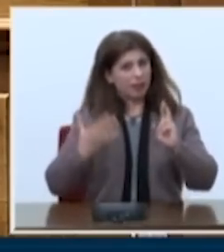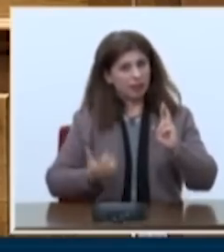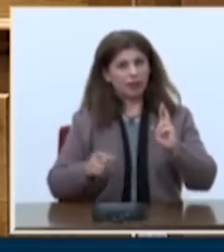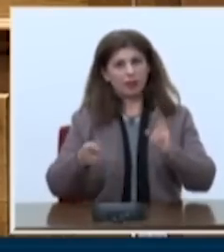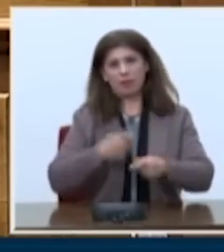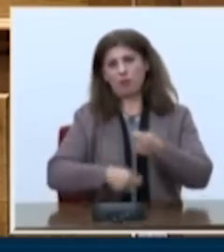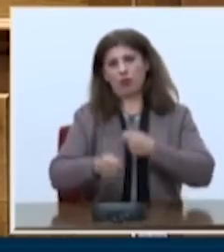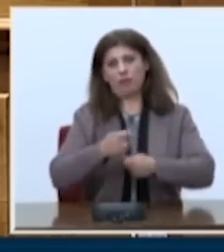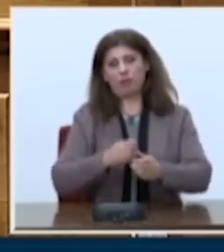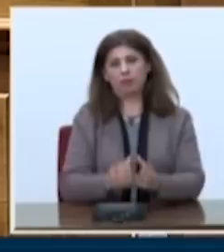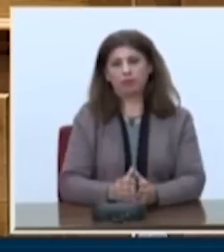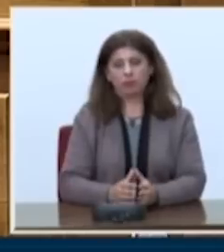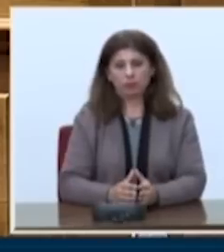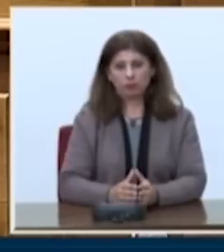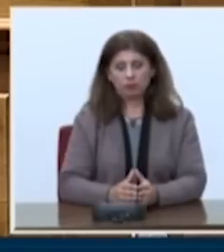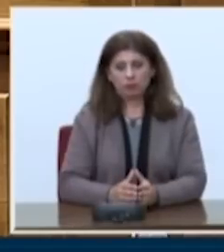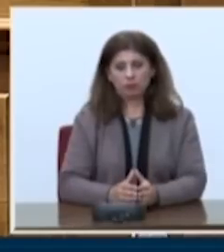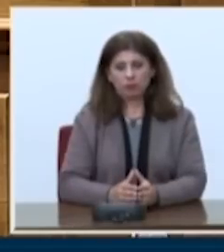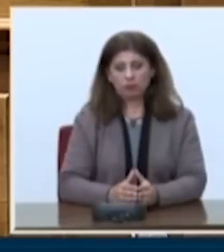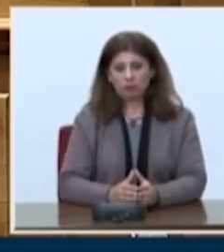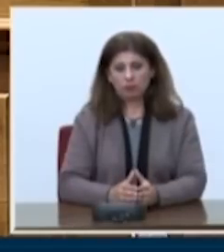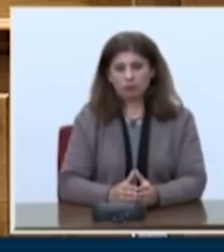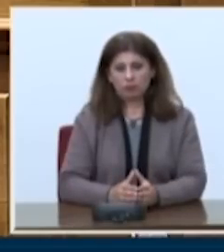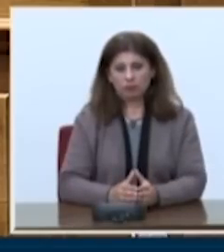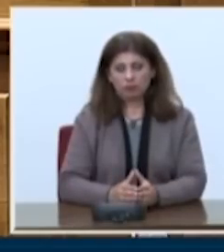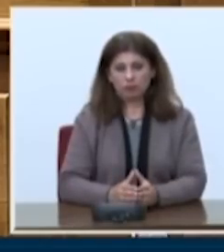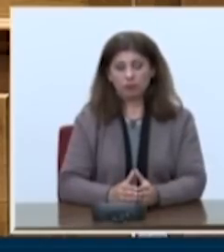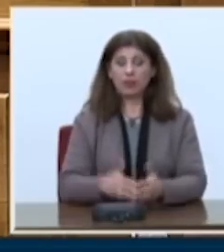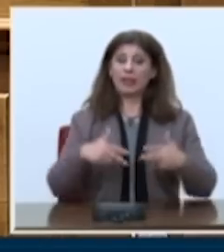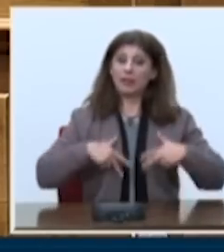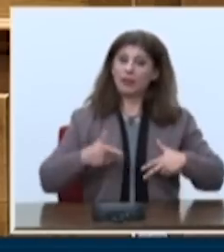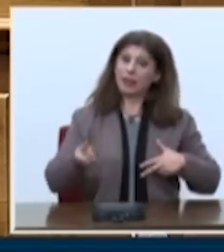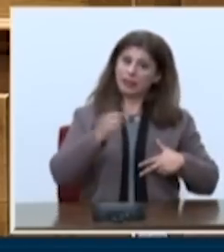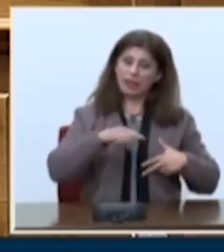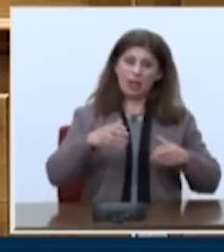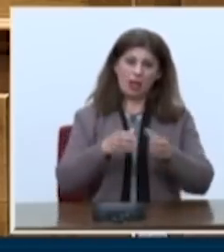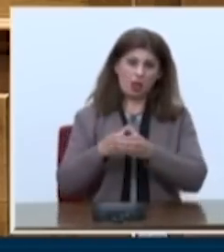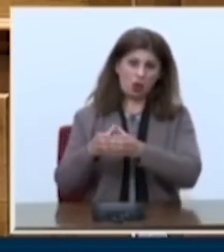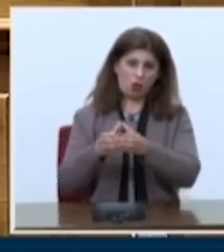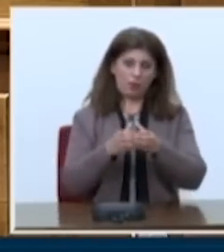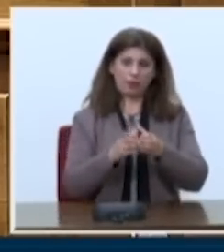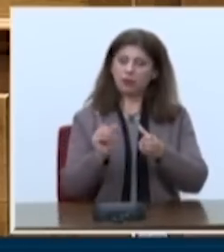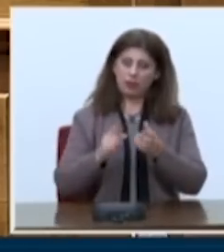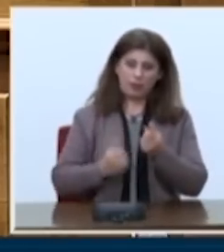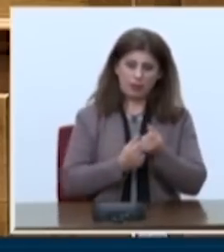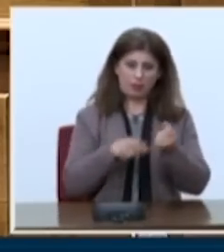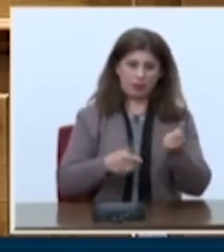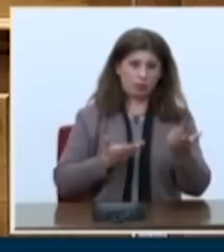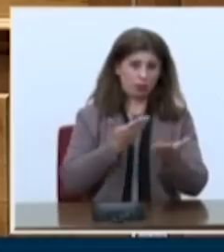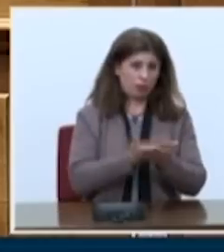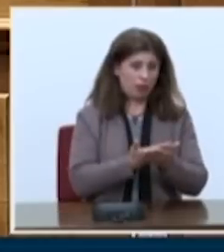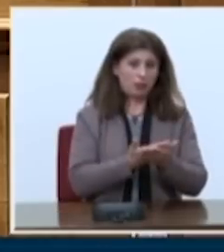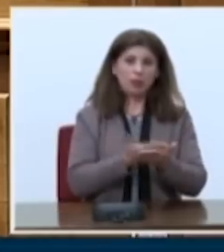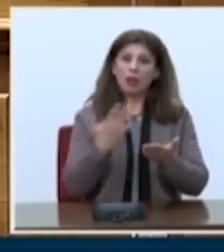εμπόρευμα. Φυσικά, η κυβέρνηση και τα άλλα κόμματα δεν στηρίζουν τέτοιες προτάσεις που δίνουν